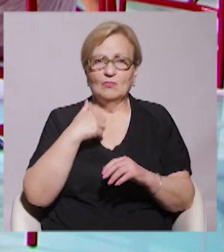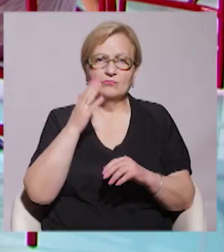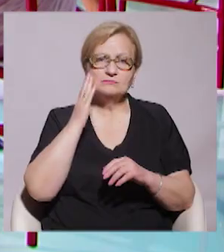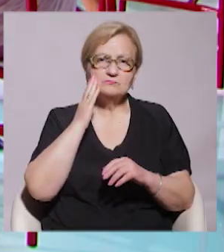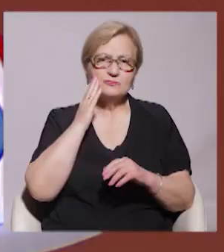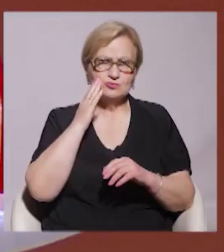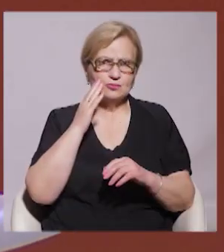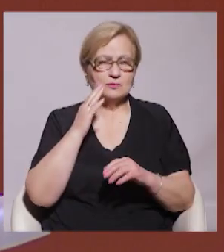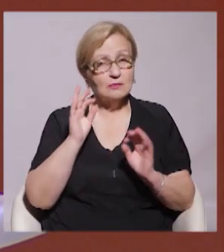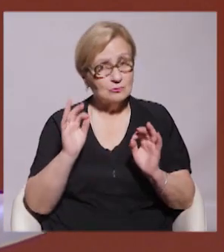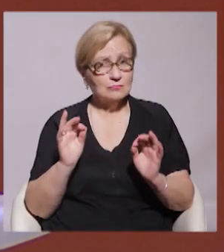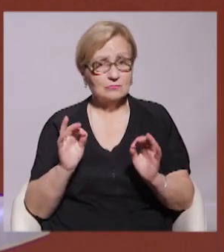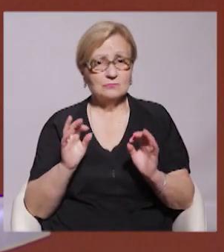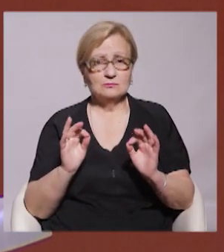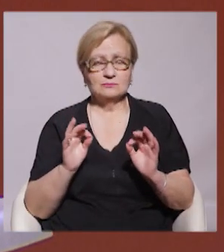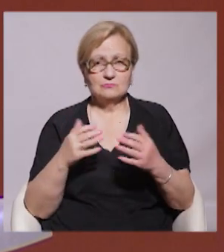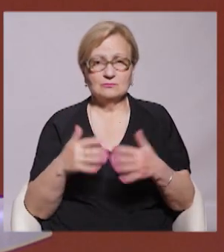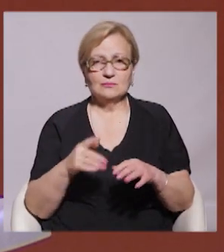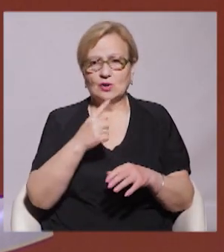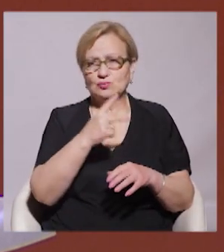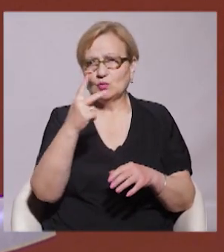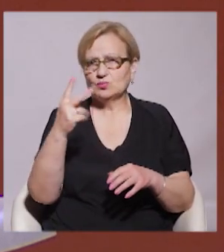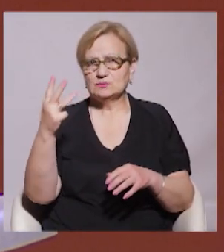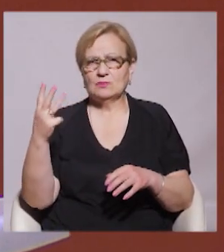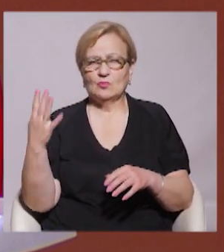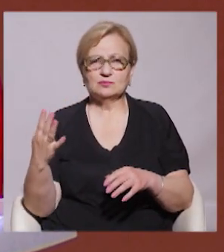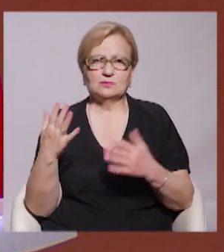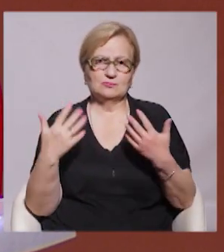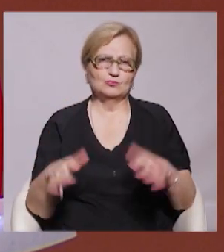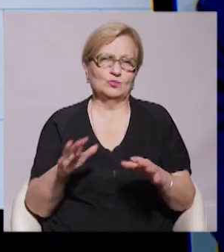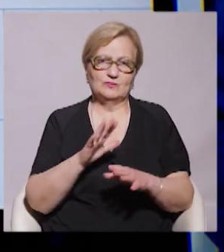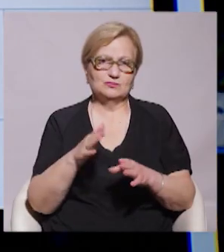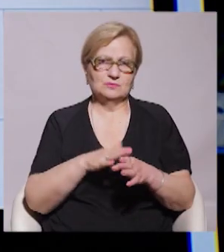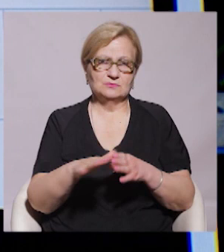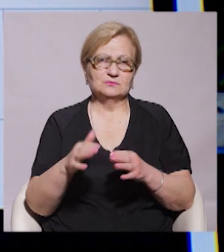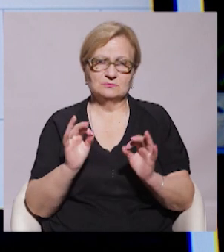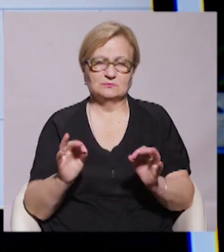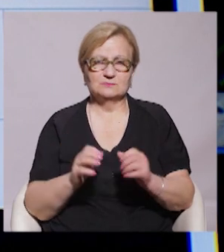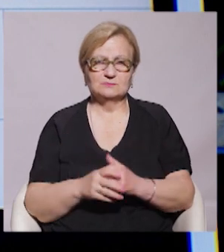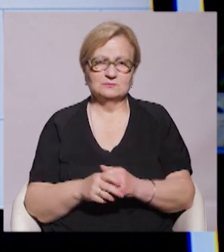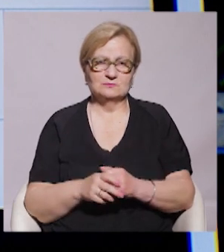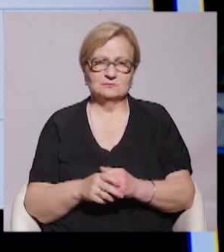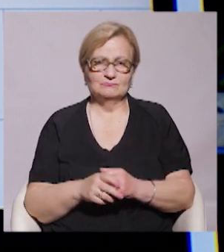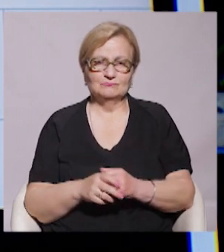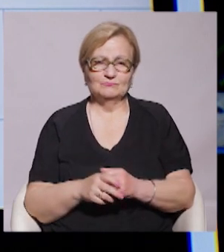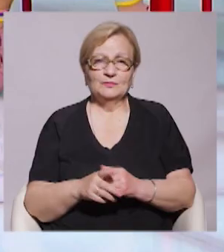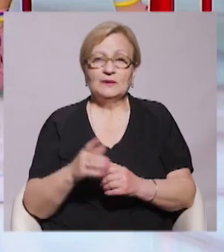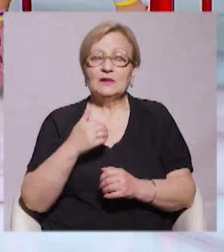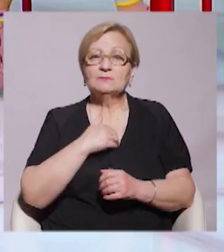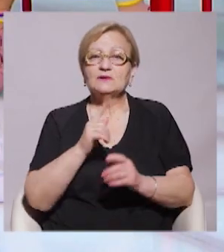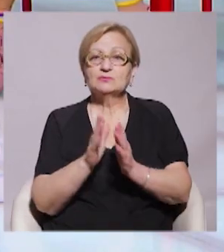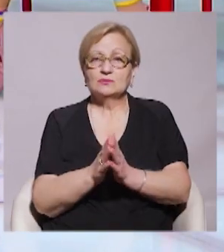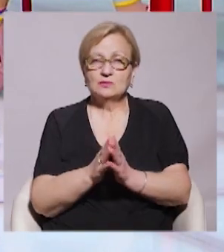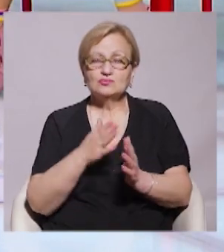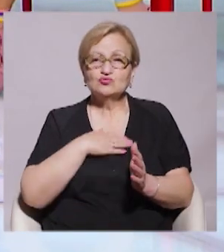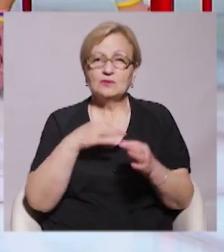კი, რა თქმა უნდა, აბარა. 1 2 3 4. ეს ხომ 4-იანია? კი ბატონო. ახლა ნახეთ რა მინდა გთხოვოთ